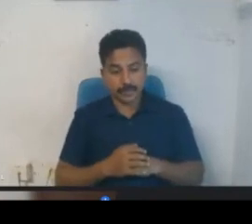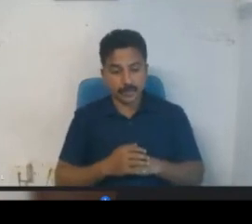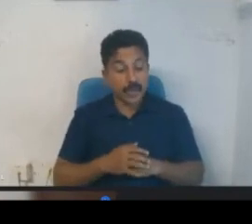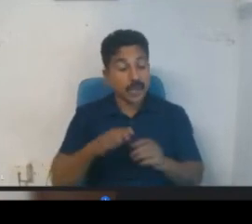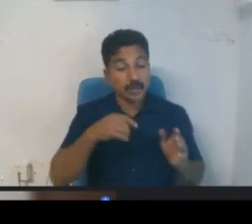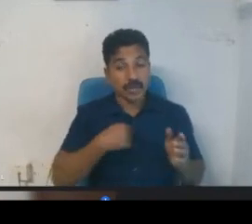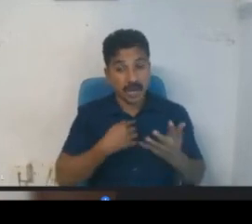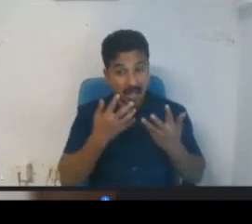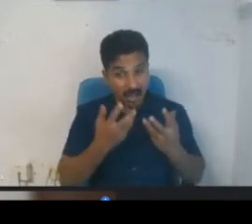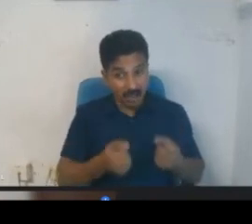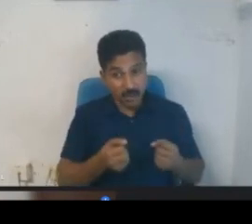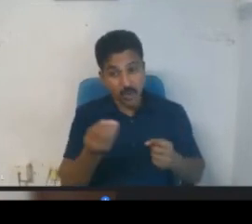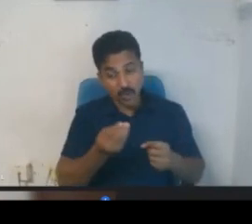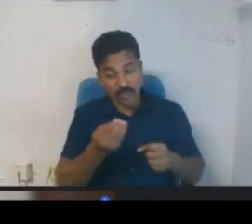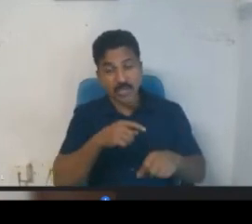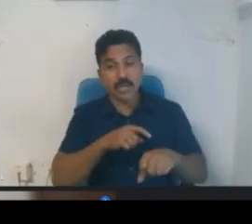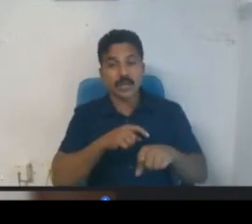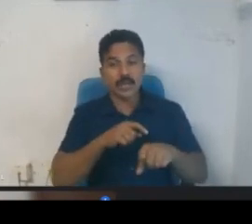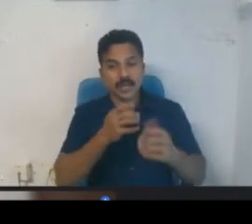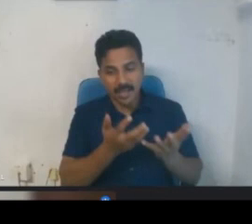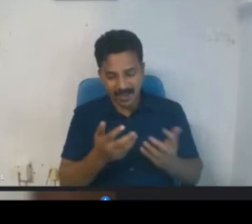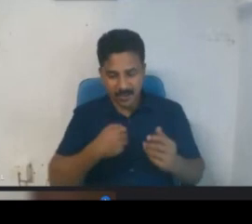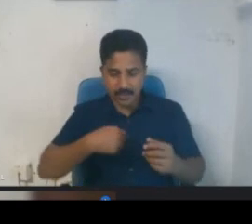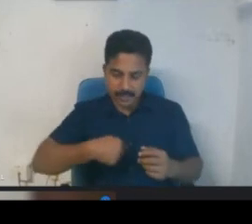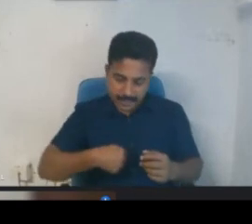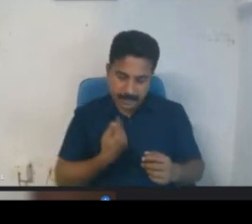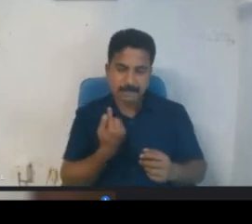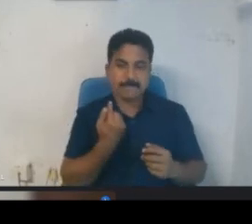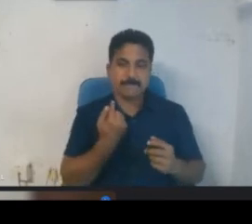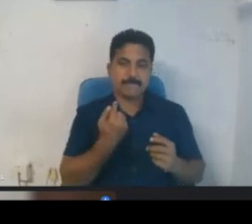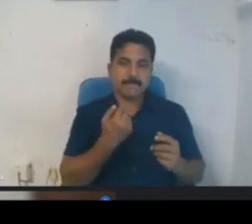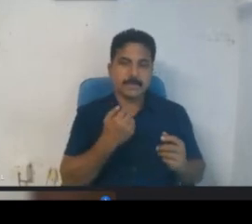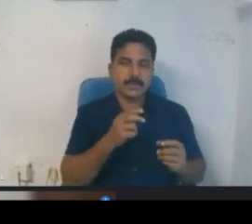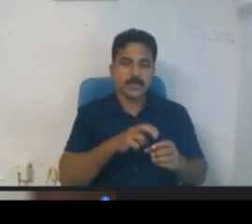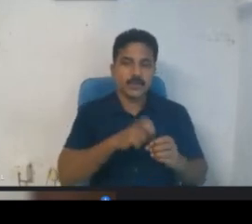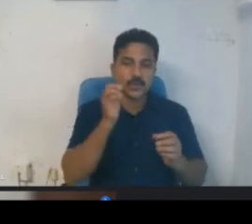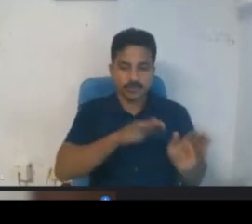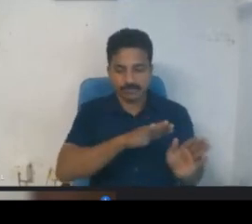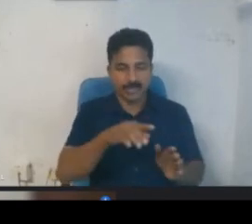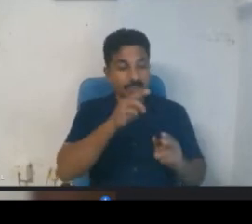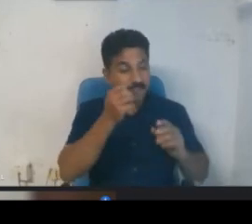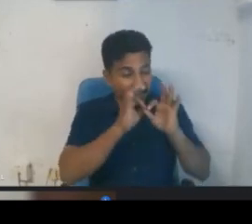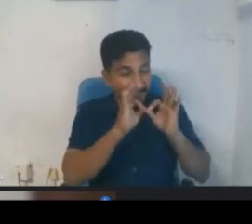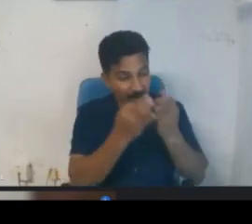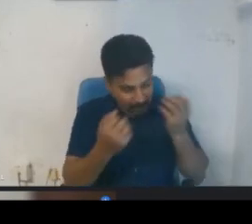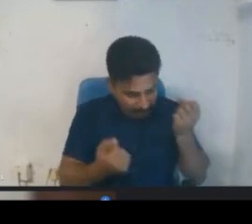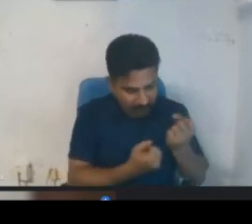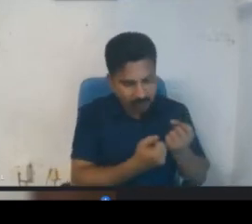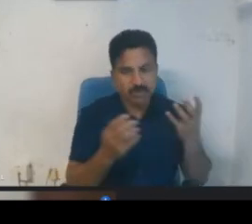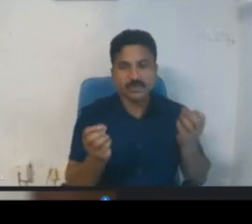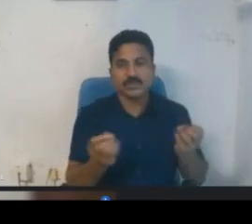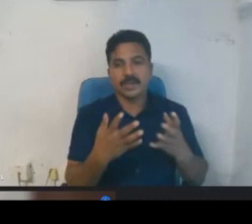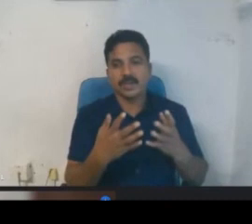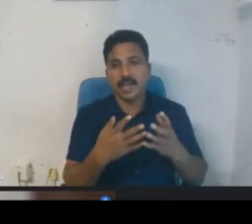ആവശ്യമായി വരുന്ന കുറച്ച് കാര്യങ്ങളുണ്ടല്ലോ, അപ്പം അവൻ സ്വയം എന്ത് ചെയ്യും അതിൽ നിന്നും ഫാമിലിയെ സപ്പോർട്ട് ചെയ്യാനായിട്ട് ശ്രമിക്കും. ഇത് ആ